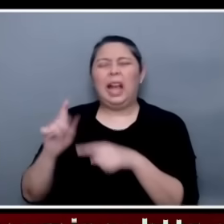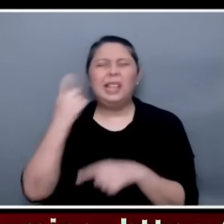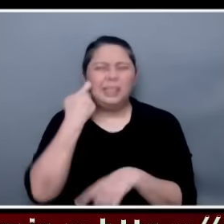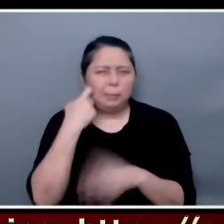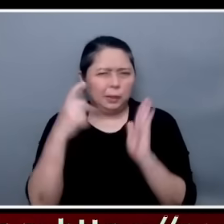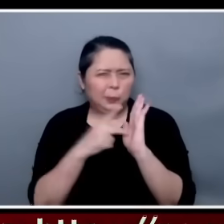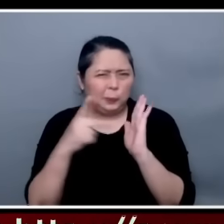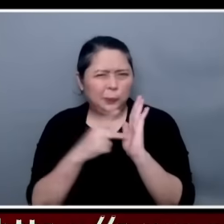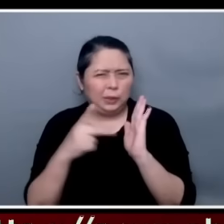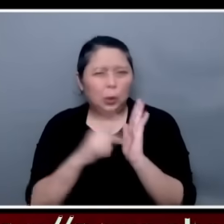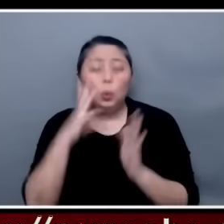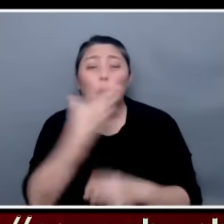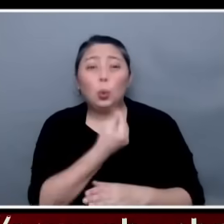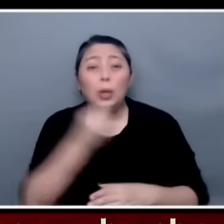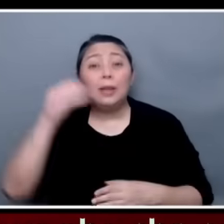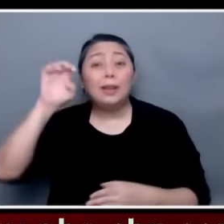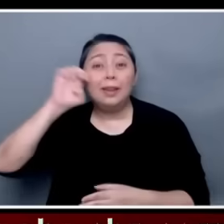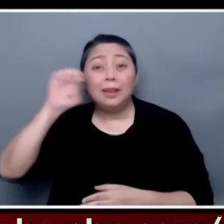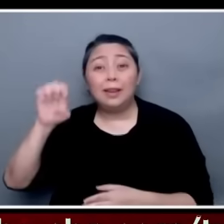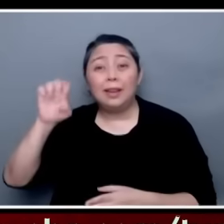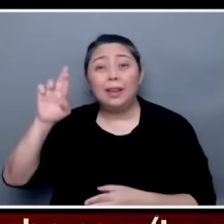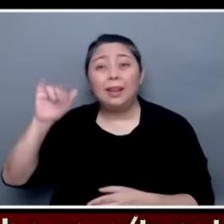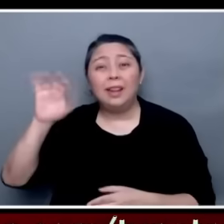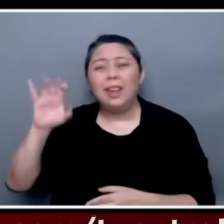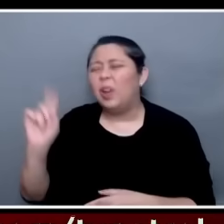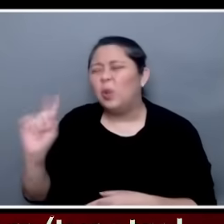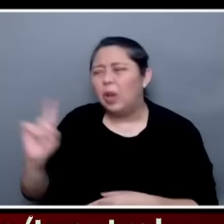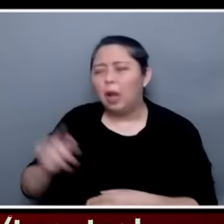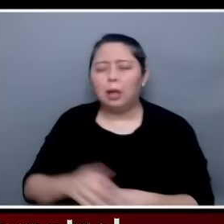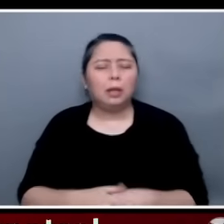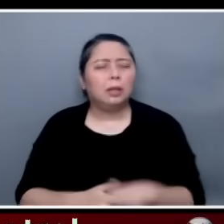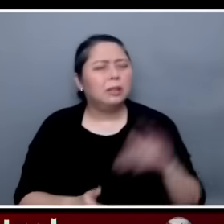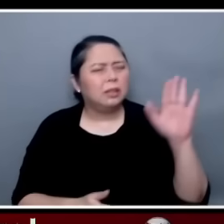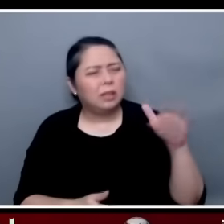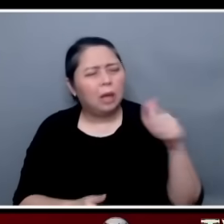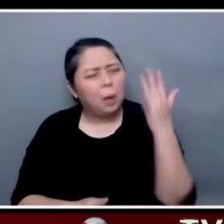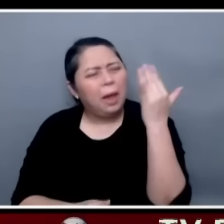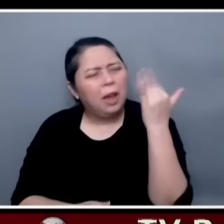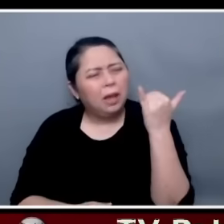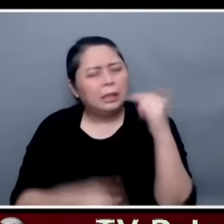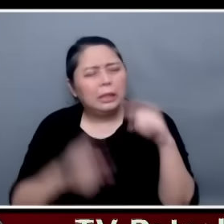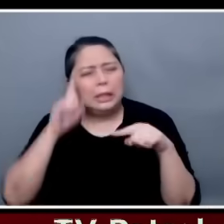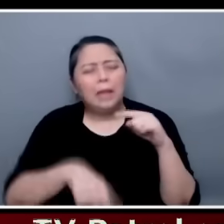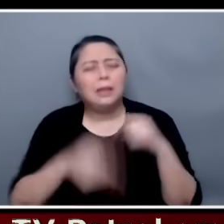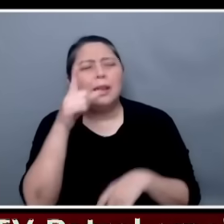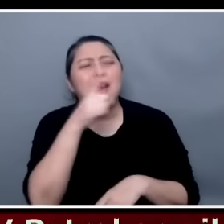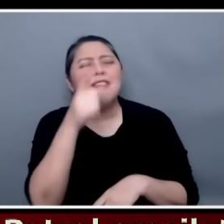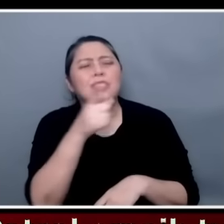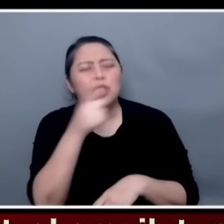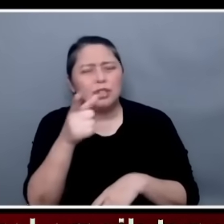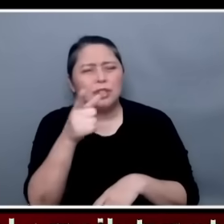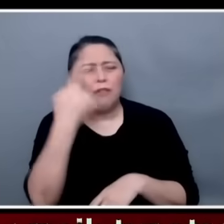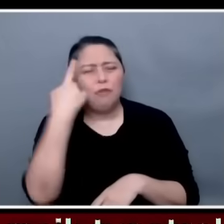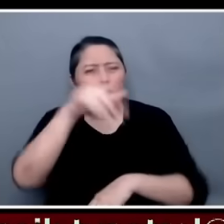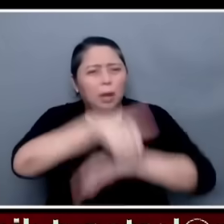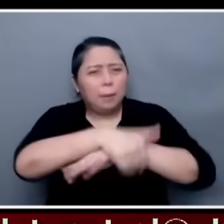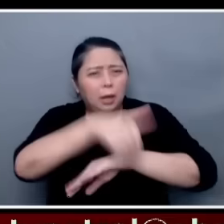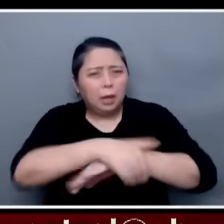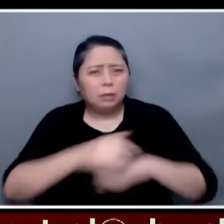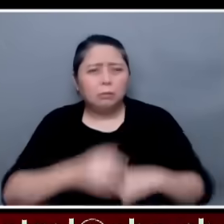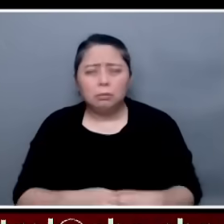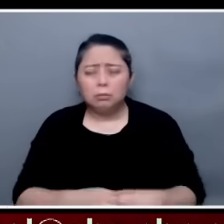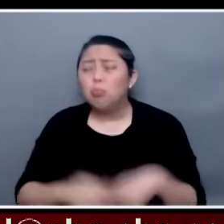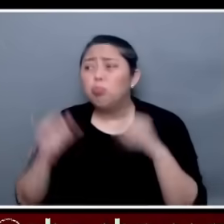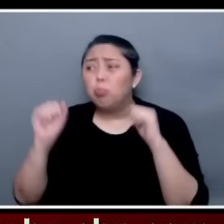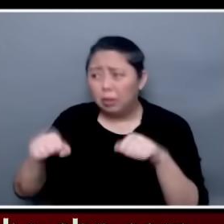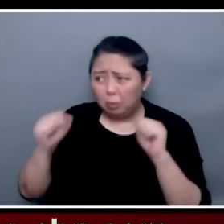Eric Einstein, ano na? Boss, bakit hindi pwede mananghalian sa gabi? Pwede yan. Sino ba sa'yo